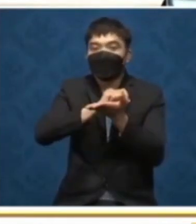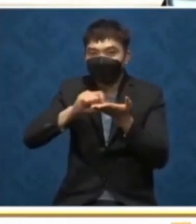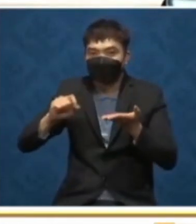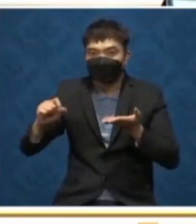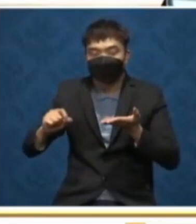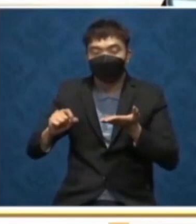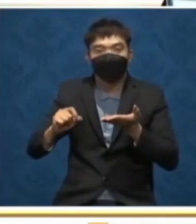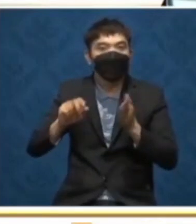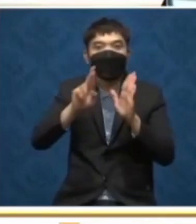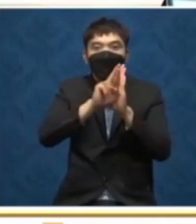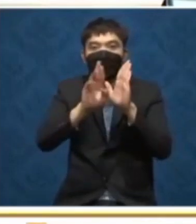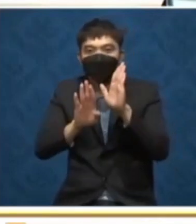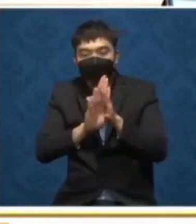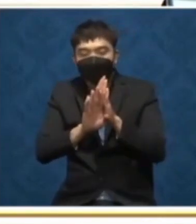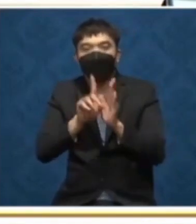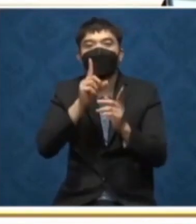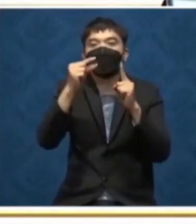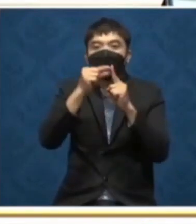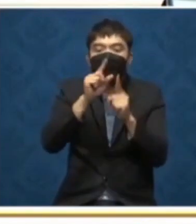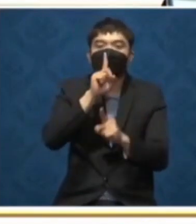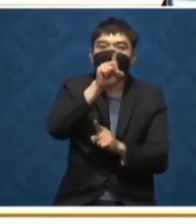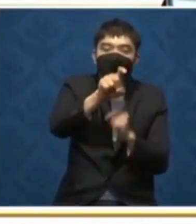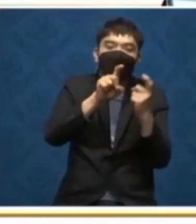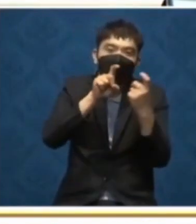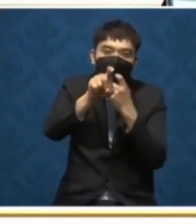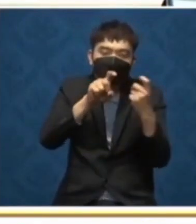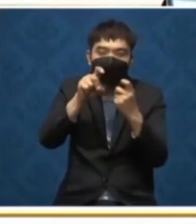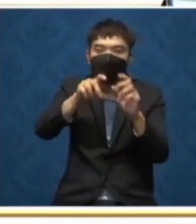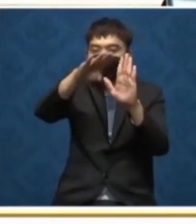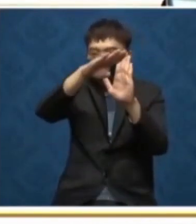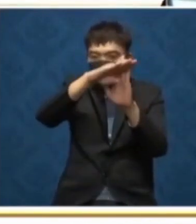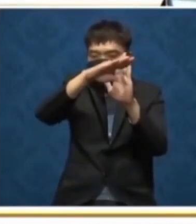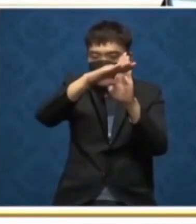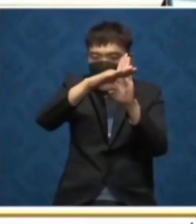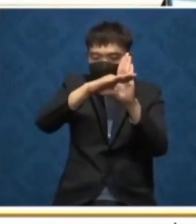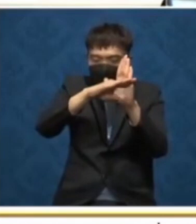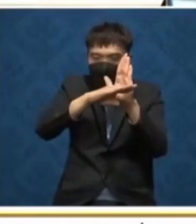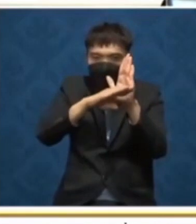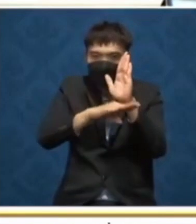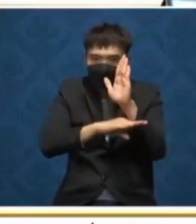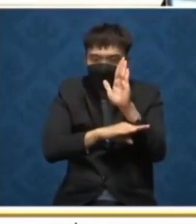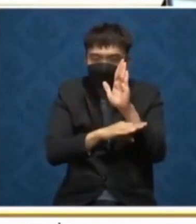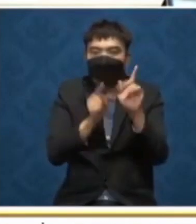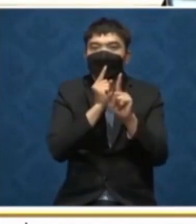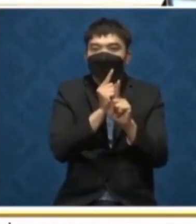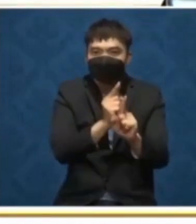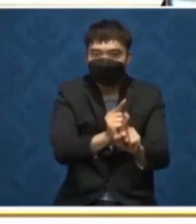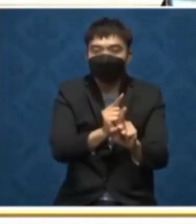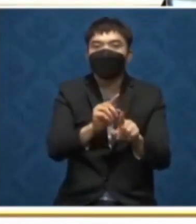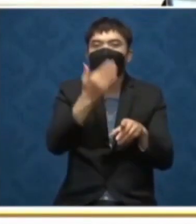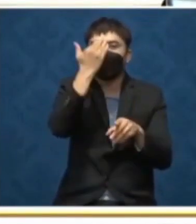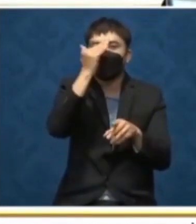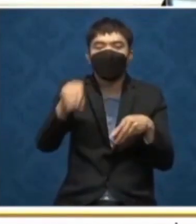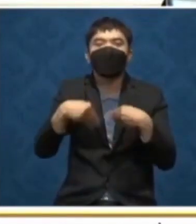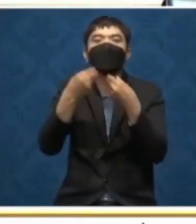กระทู้ถามยังเป็นระบบเพื่อเปิดโอกาสให้สมาชิกได้ปฏิบัติหน้าที่